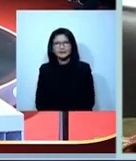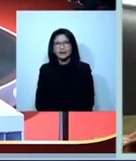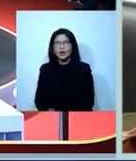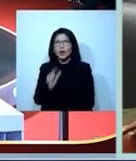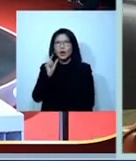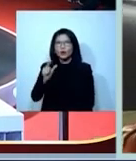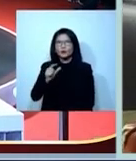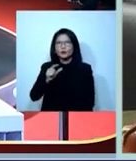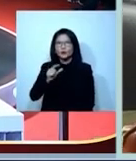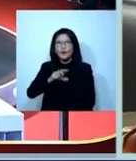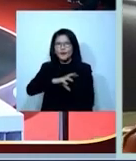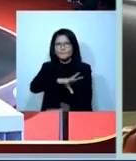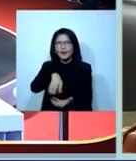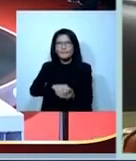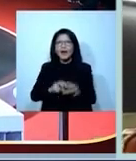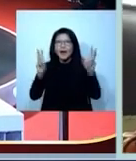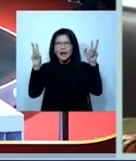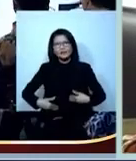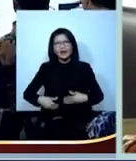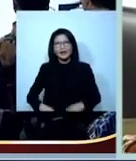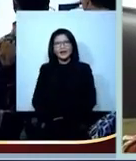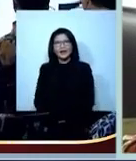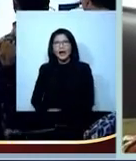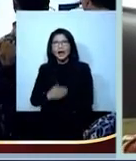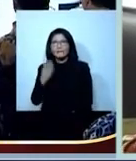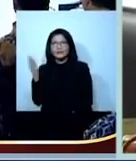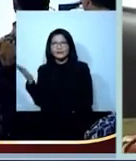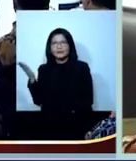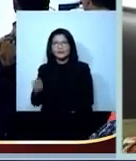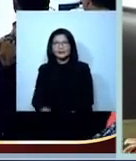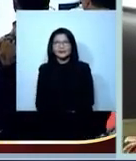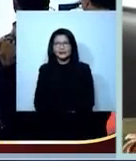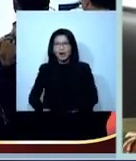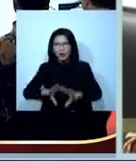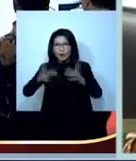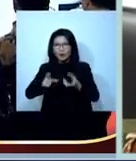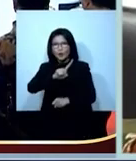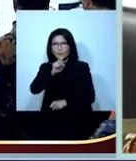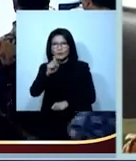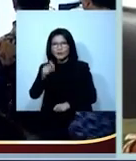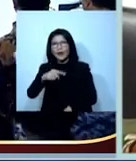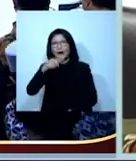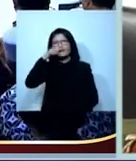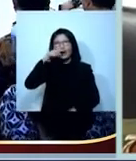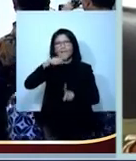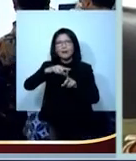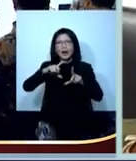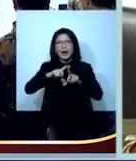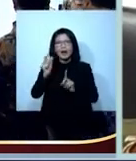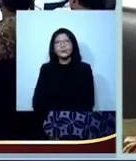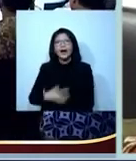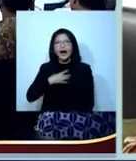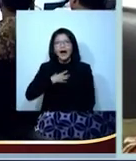problem-problem etika tadi. Kalau dalam demokrasi, Mbak Geok, ya, dalam demokrasi itu etika itu